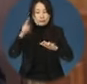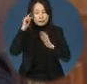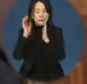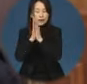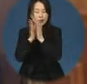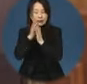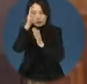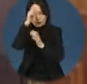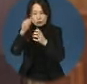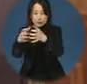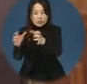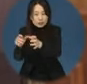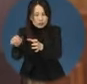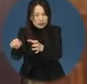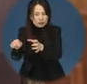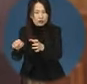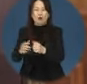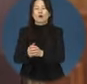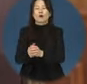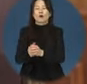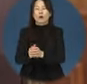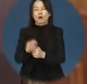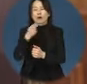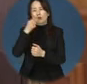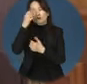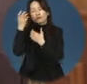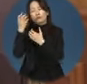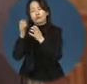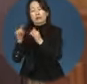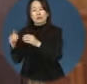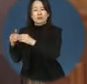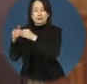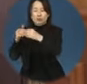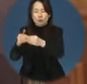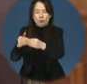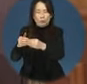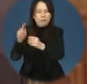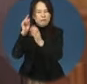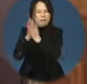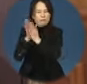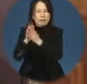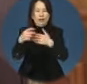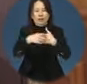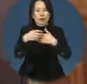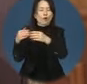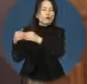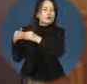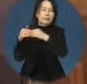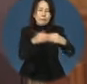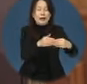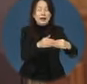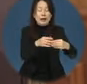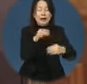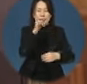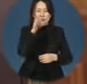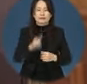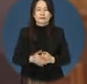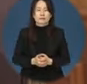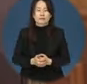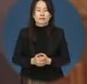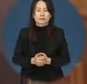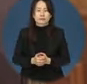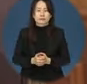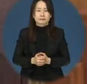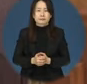그걸 자체 경찰에서는 자연스럽게 예 그리고 일상적으로 자체 긍정과 결합이 되어 있기 때문에 후 분들을 병원에